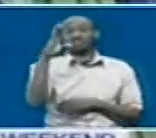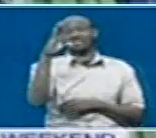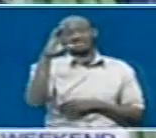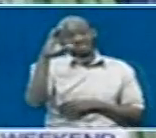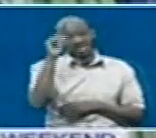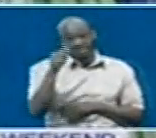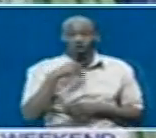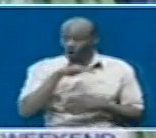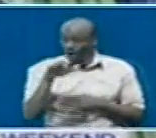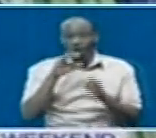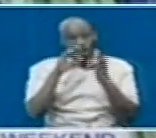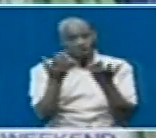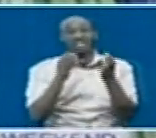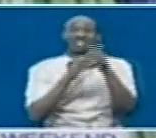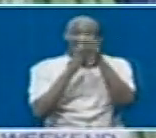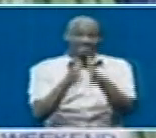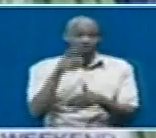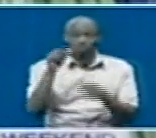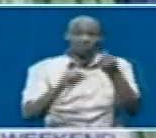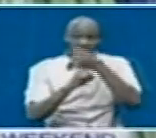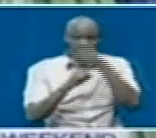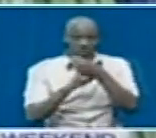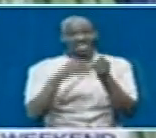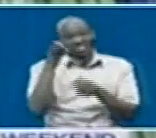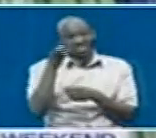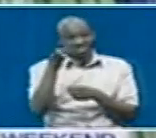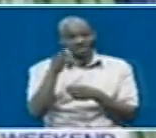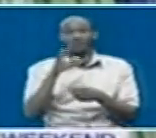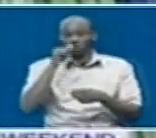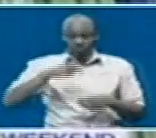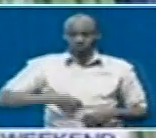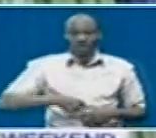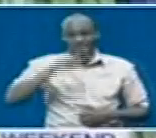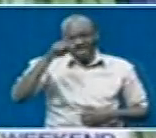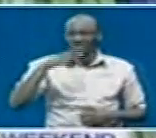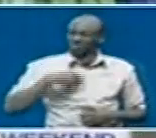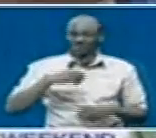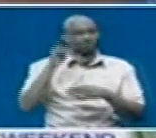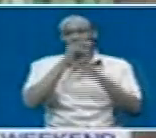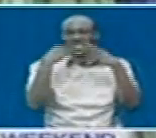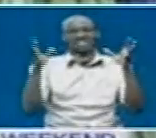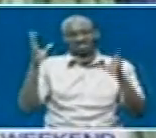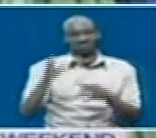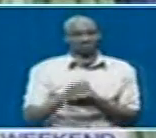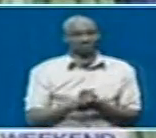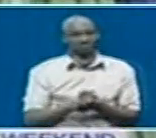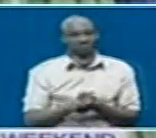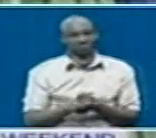ama viongozi munao support kiholela kwa matumbo yenu, bure yenu sana nyinyi, bure kabisa nyinyi.